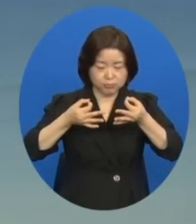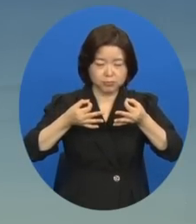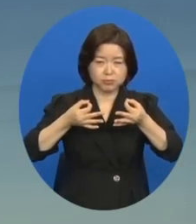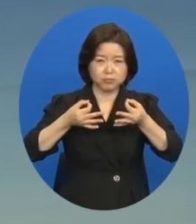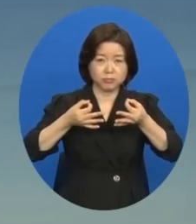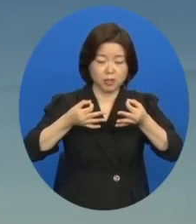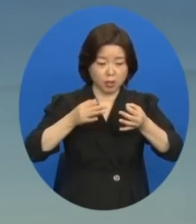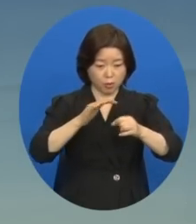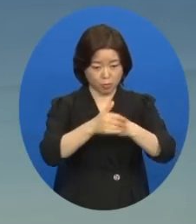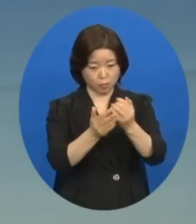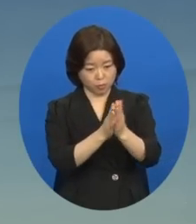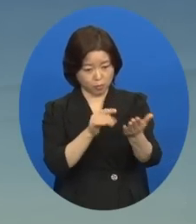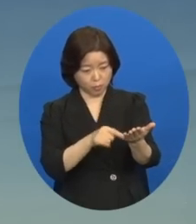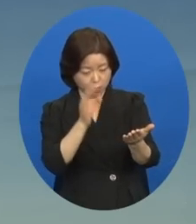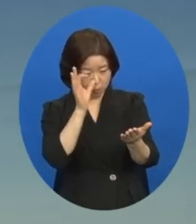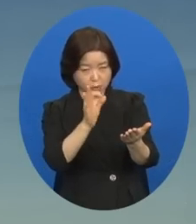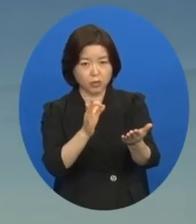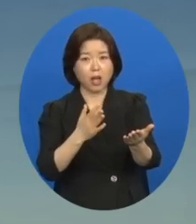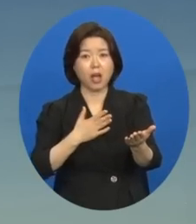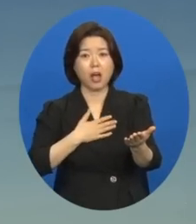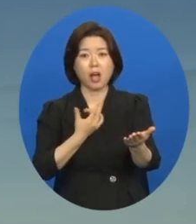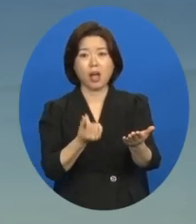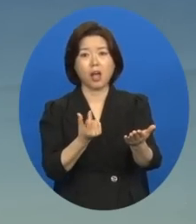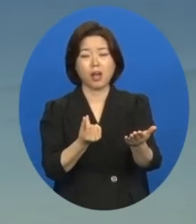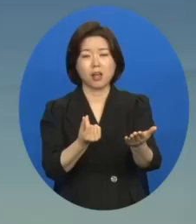말씀이 비춰주기 시작했습니다.